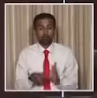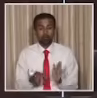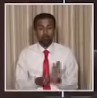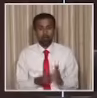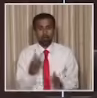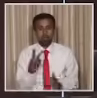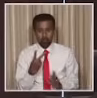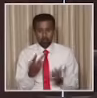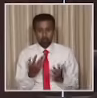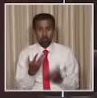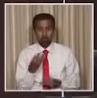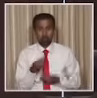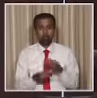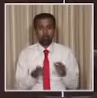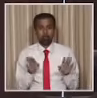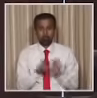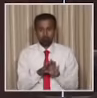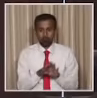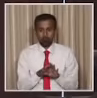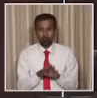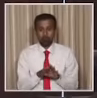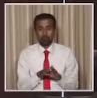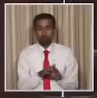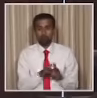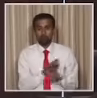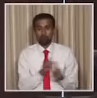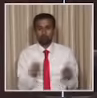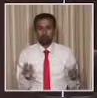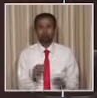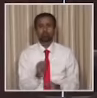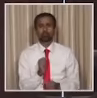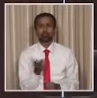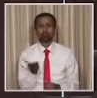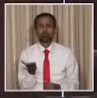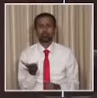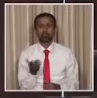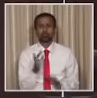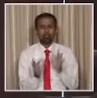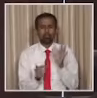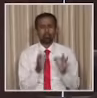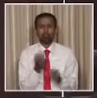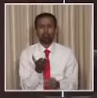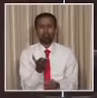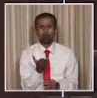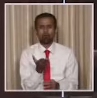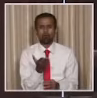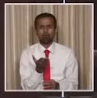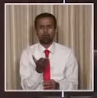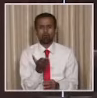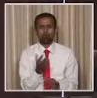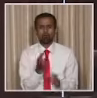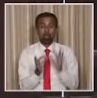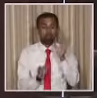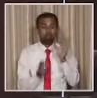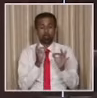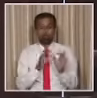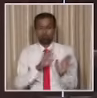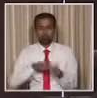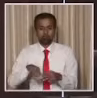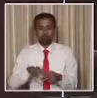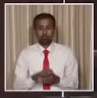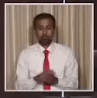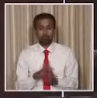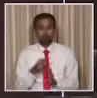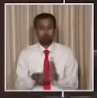2යි ගණක් ව්‍යාපාර වෙහිලා මේ කාල සීමාව තුල මොනවද මේ කරලා දිනවා කියලා පුදුමල කයිවරු ගන්න. ඒ නිසා පම්පෝරිය පැත්තකට තියන්න.